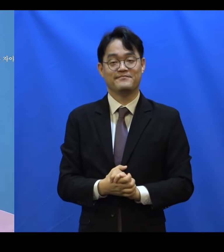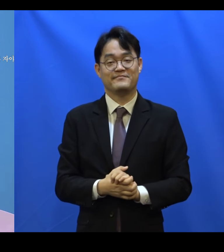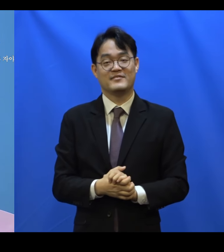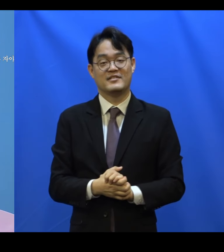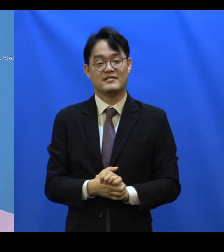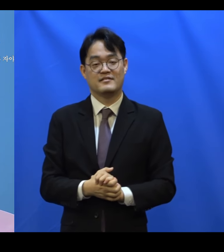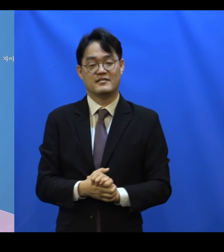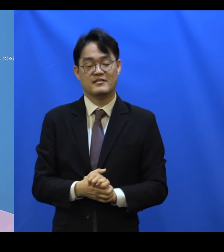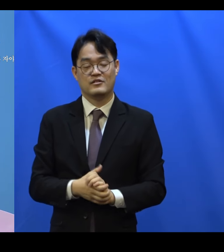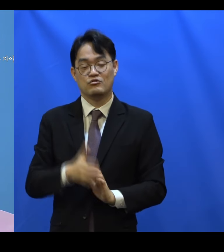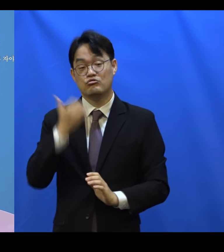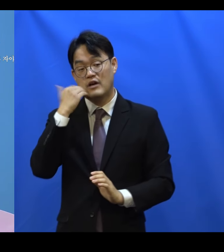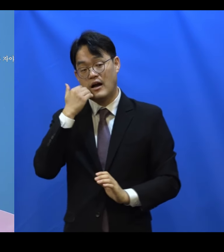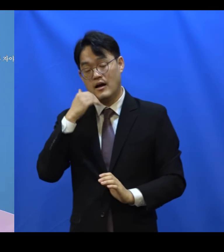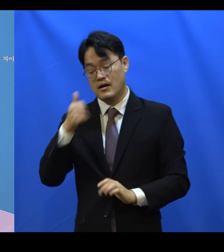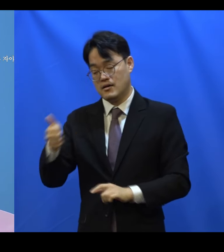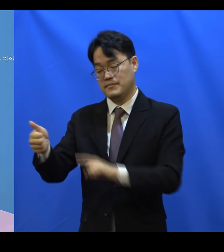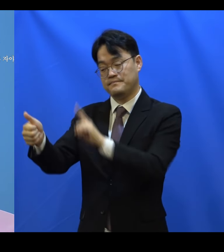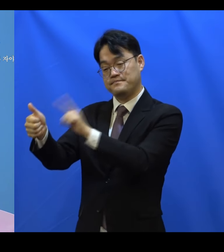그가 나를 인도하여.